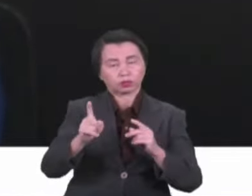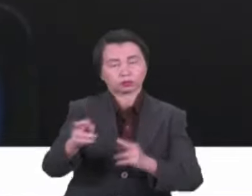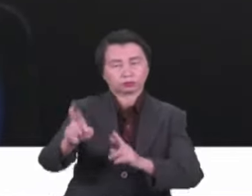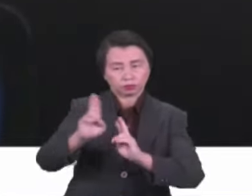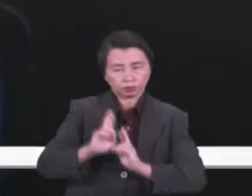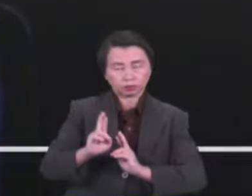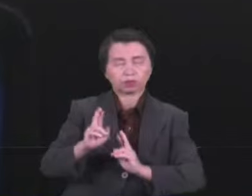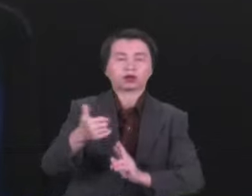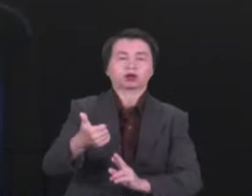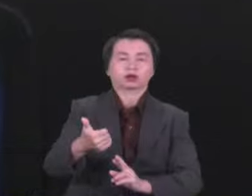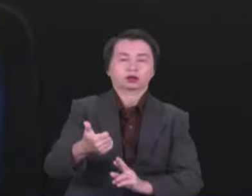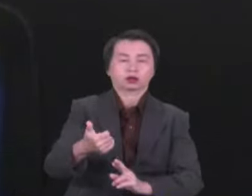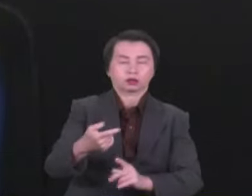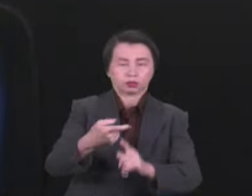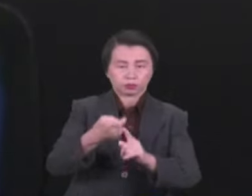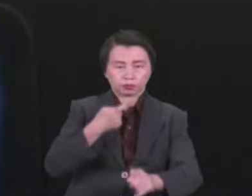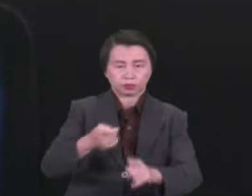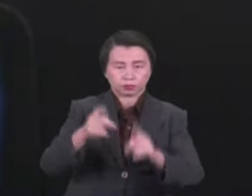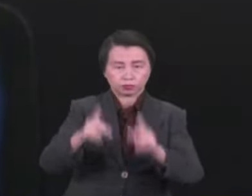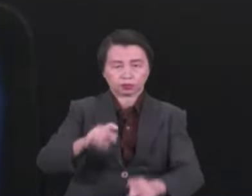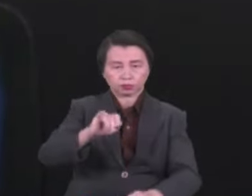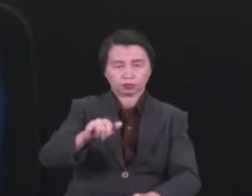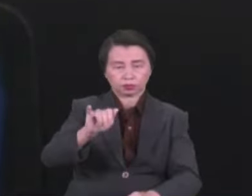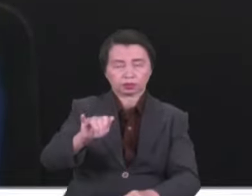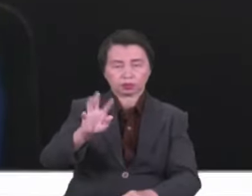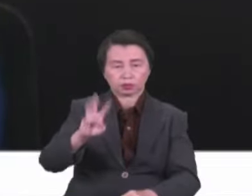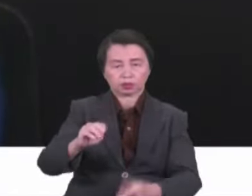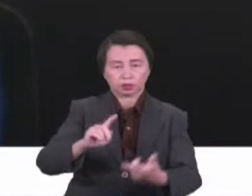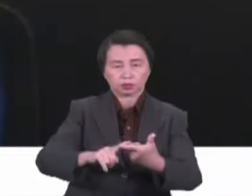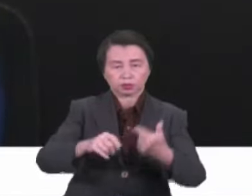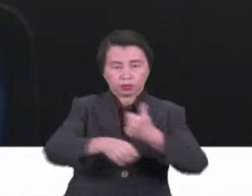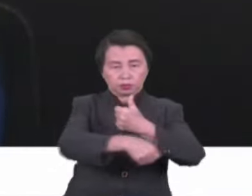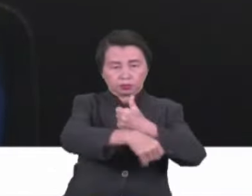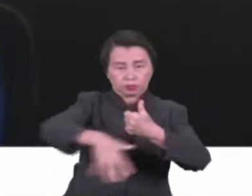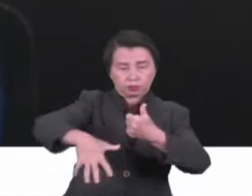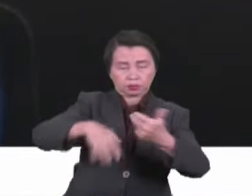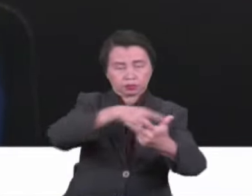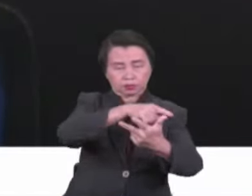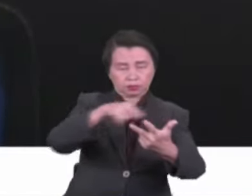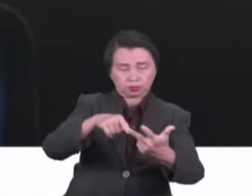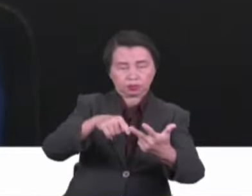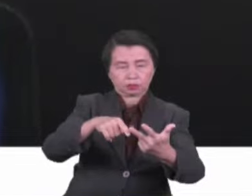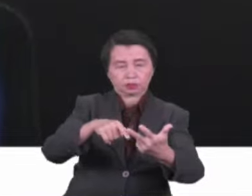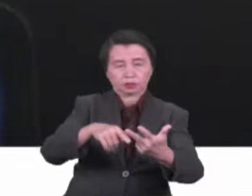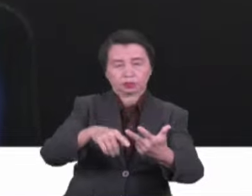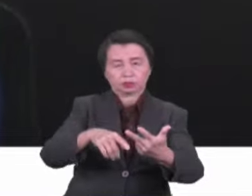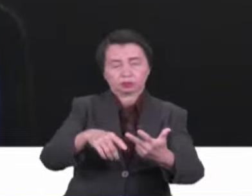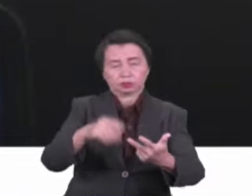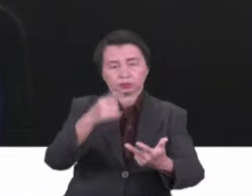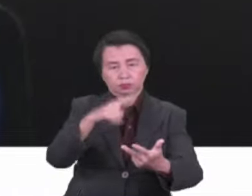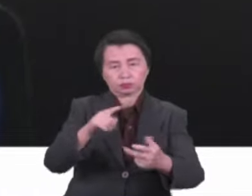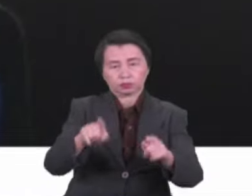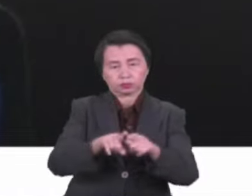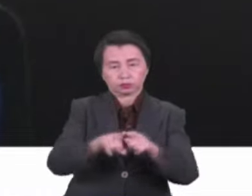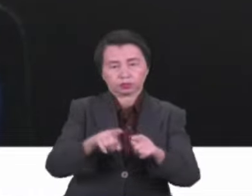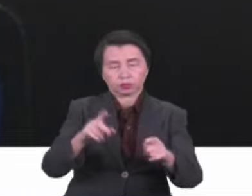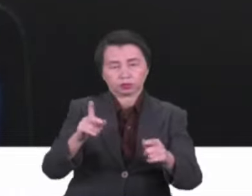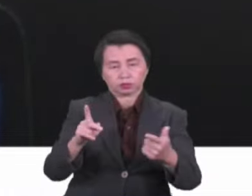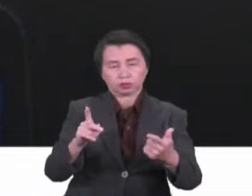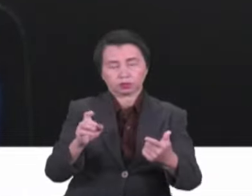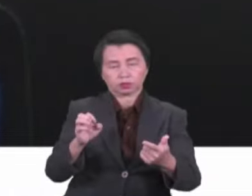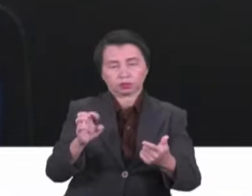penghormatanlah kepada pihak TIR dan juga anak-anak syarikatnya MP Ladang Rakyat juga satu kepada TFC